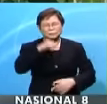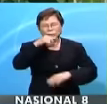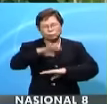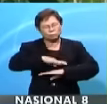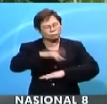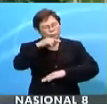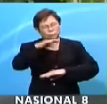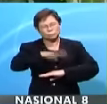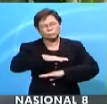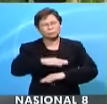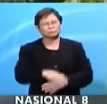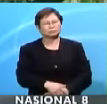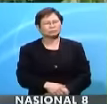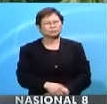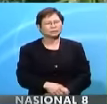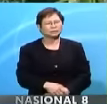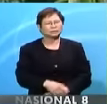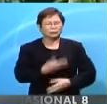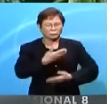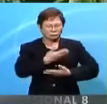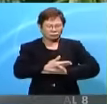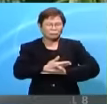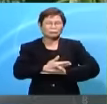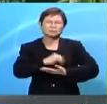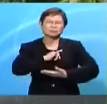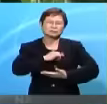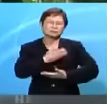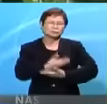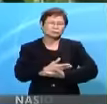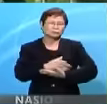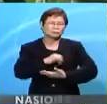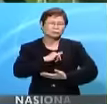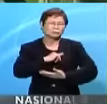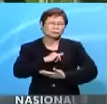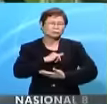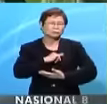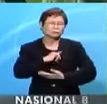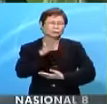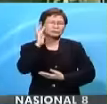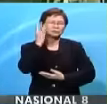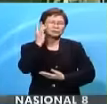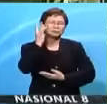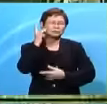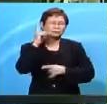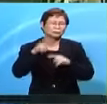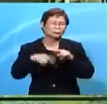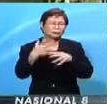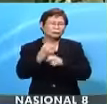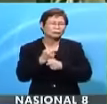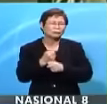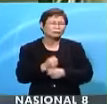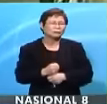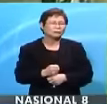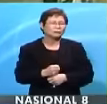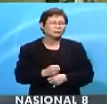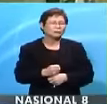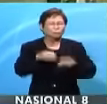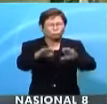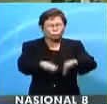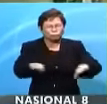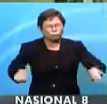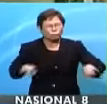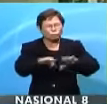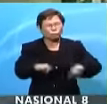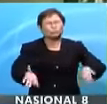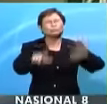lah. Setiap anak saya. Siwan pun tak dapat. Yalah, sebab apa? Pasal budak-budak ni,